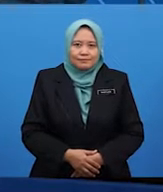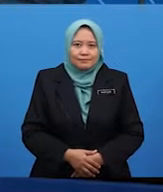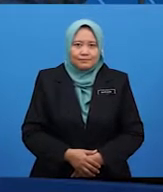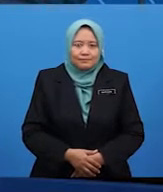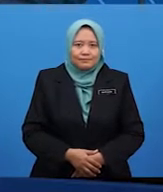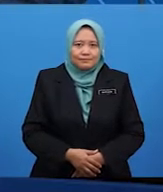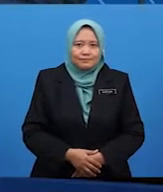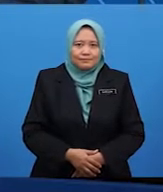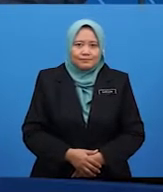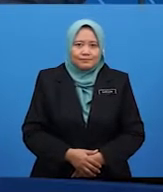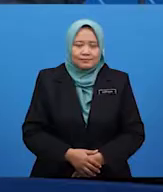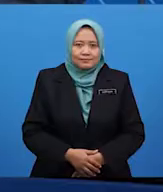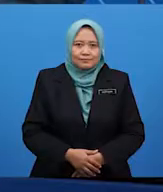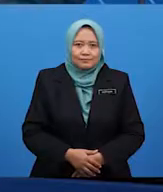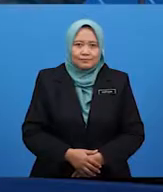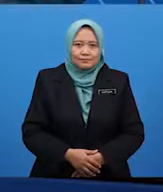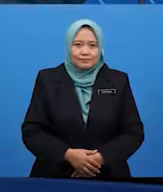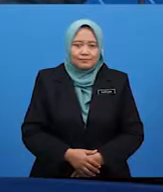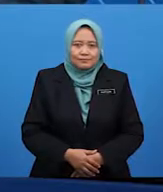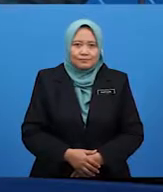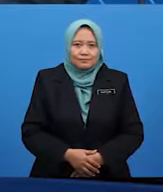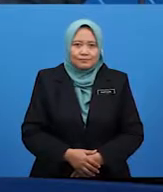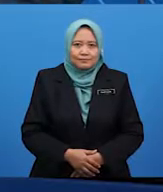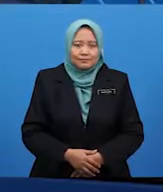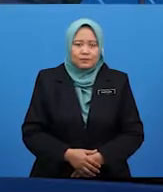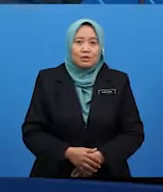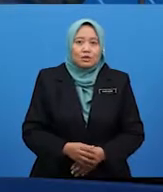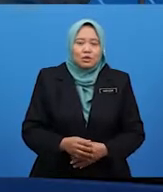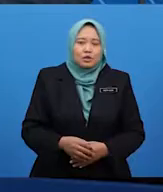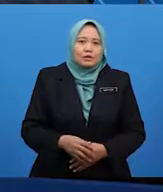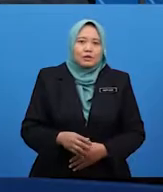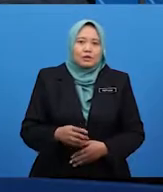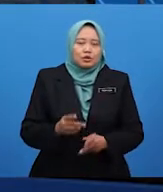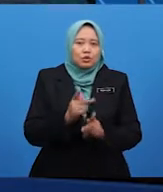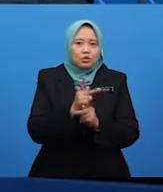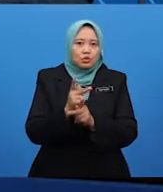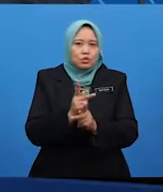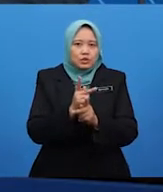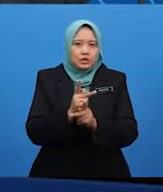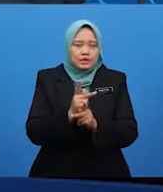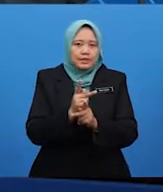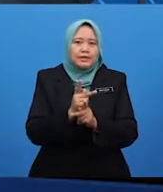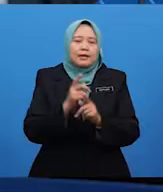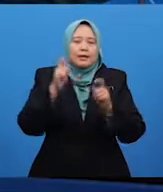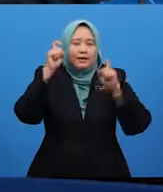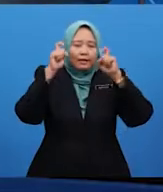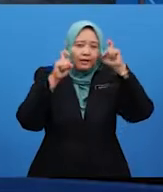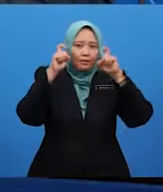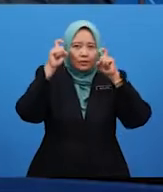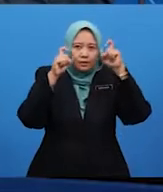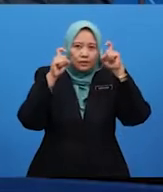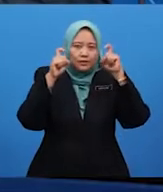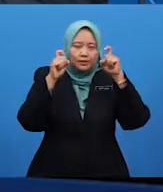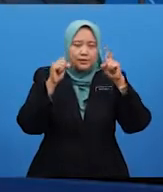panel kita iaitu Cikgu Wan untuk berkongsi sedikit tentang apresiasi seni visual pula. Kupas ringkas-ringkas ni, Cikgu, ya. Kita dah